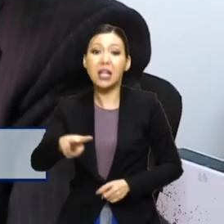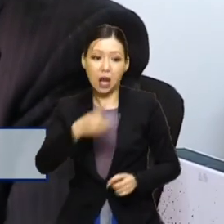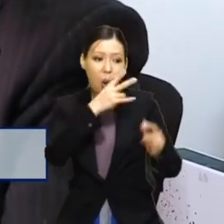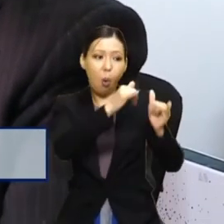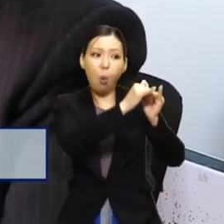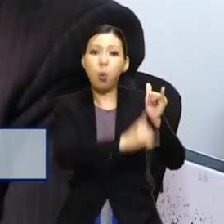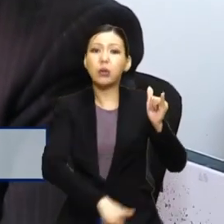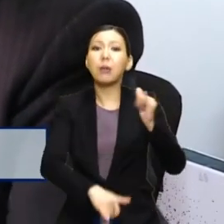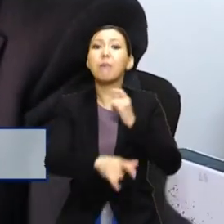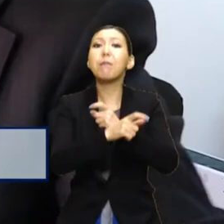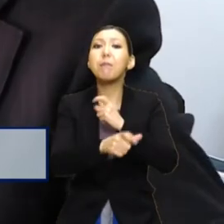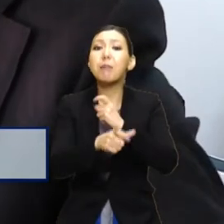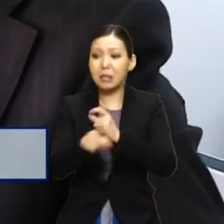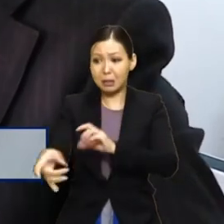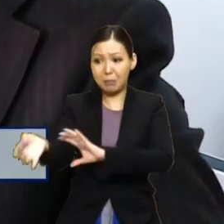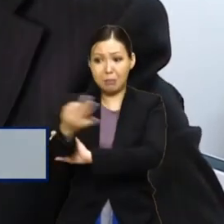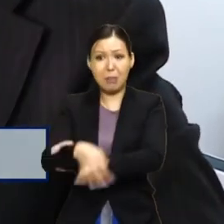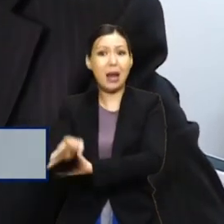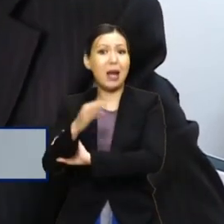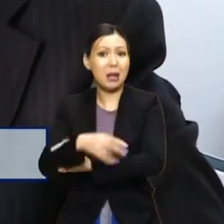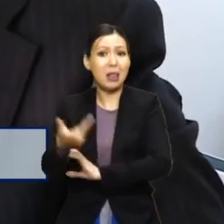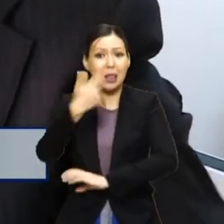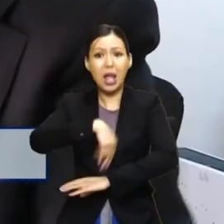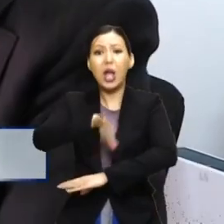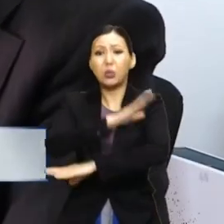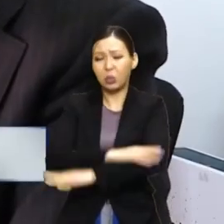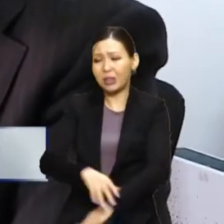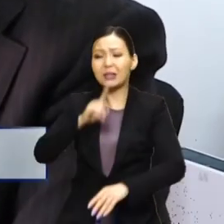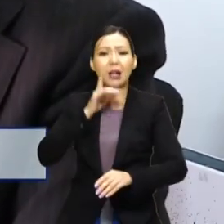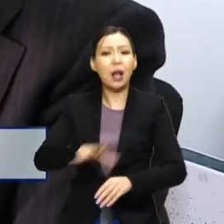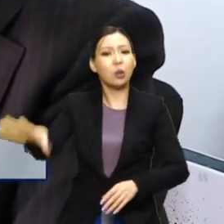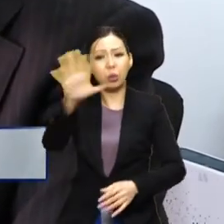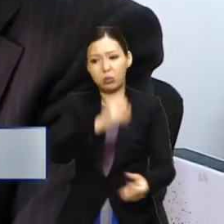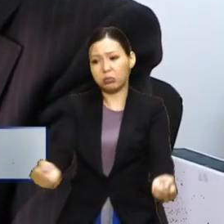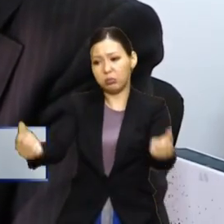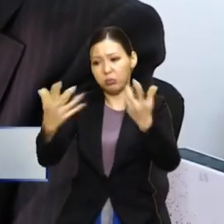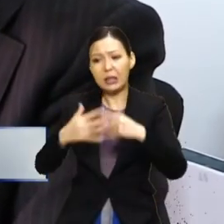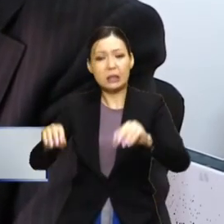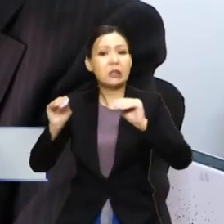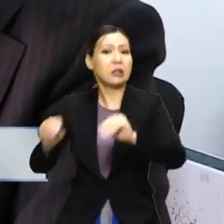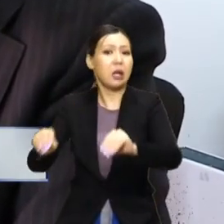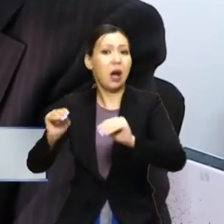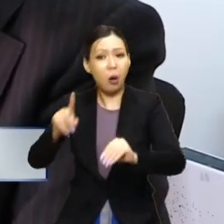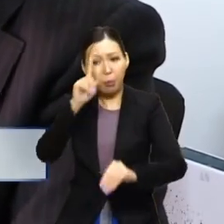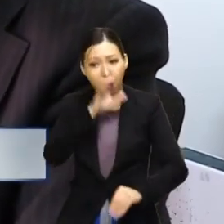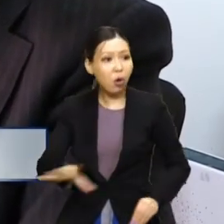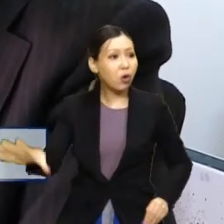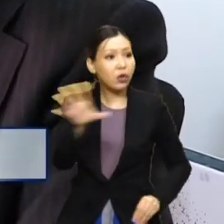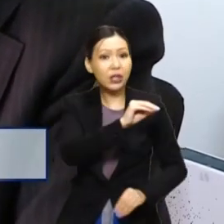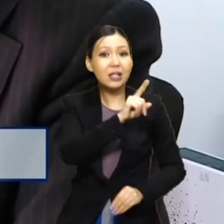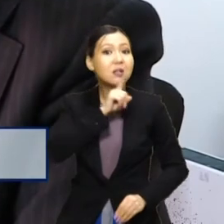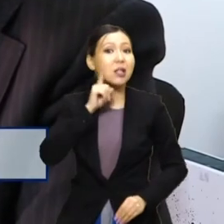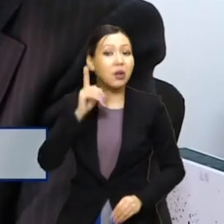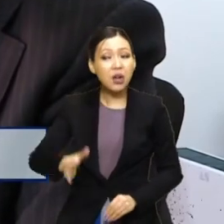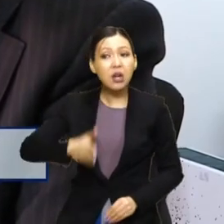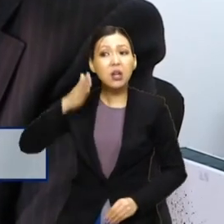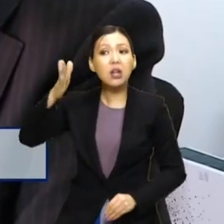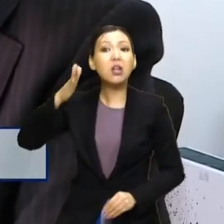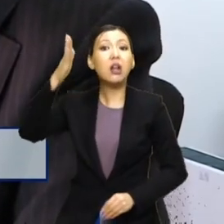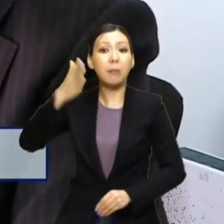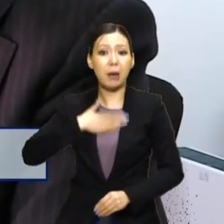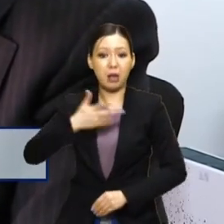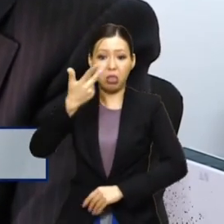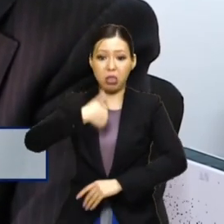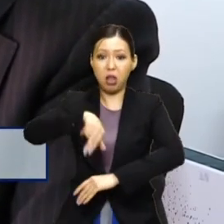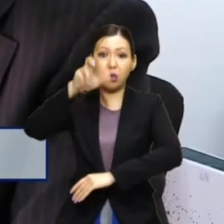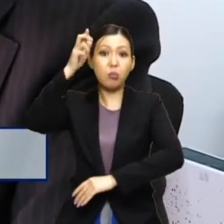баг байхгүй болцсон байгаа шин. Гэтэл их сургуулиуд тэр мэрэгчдэр ингээд залуучуудыг хийсвэл үндсэндээ Монголын залуучуудын ирээдүй манай дээд улсрын